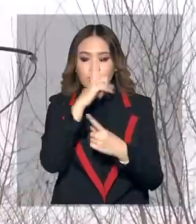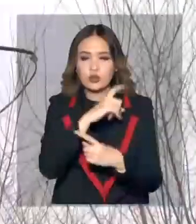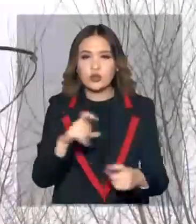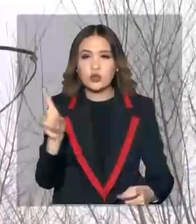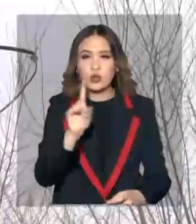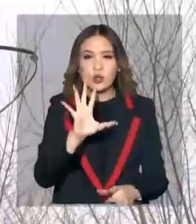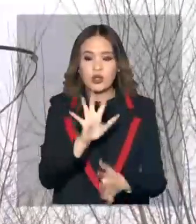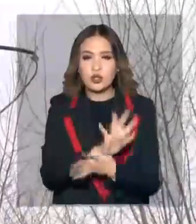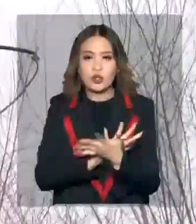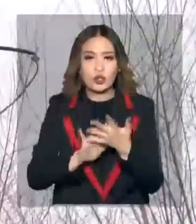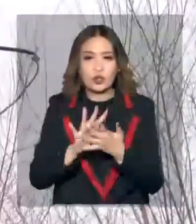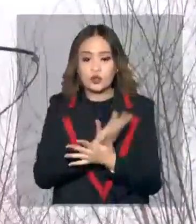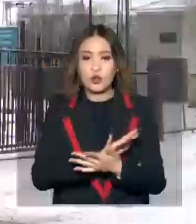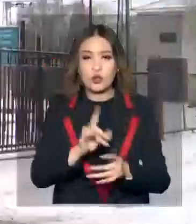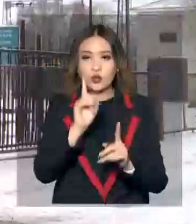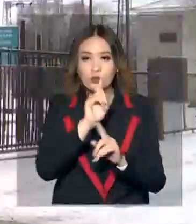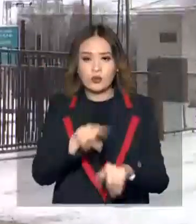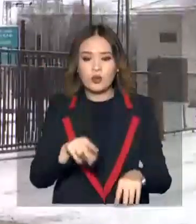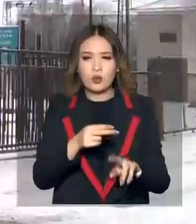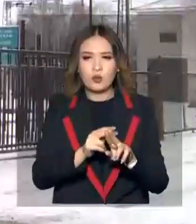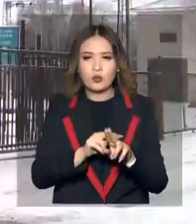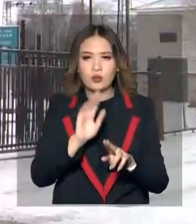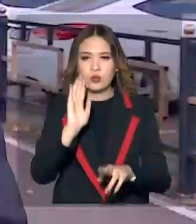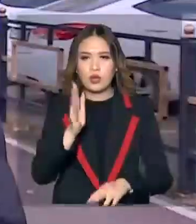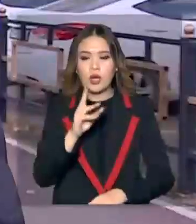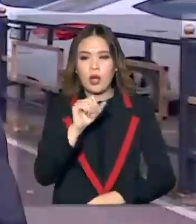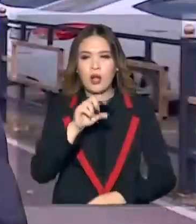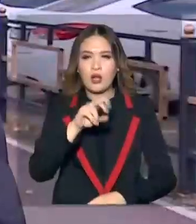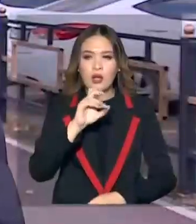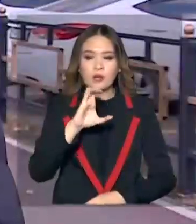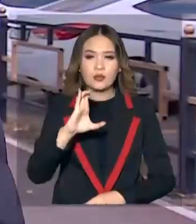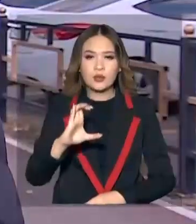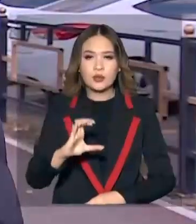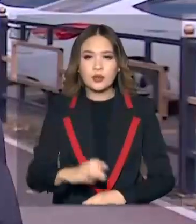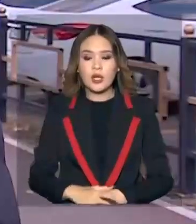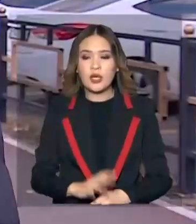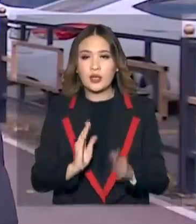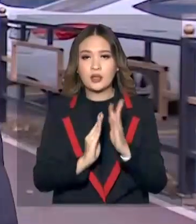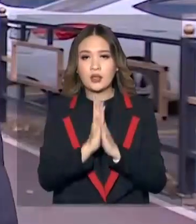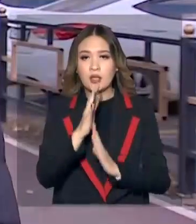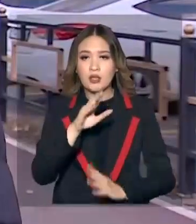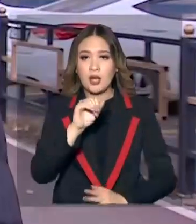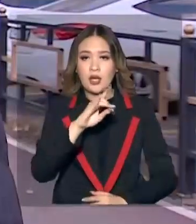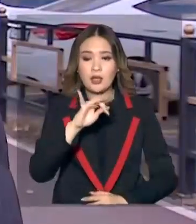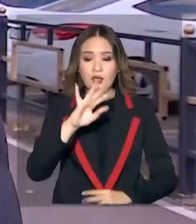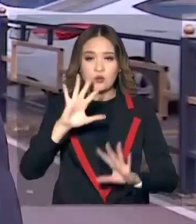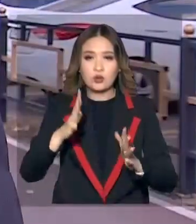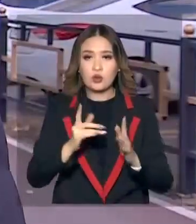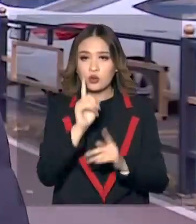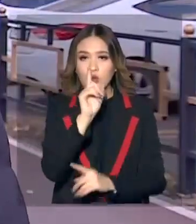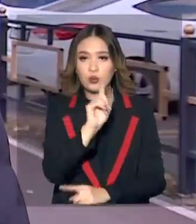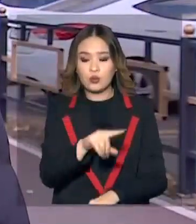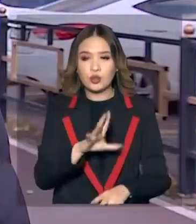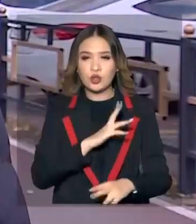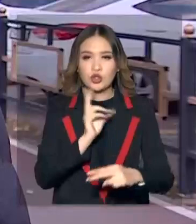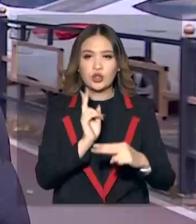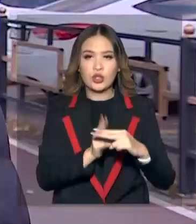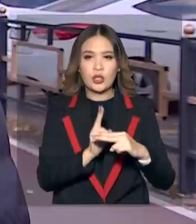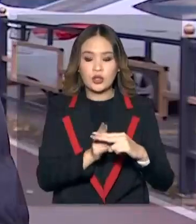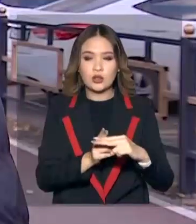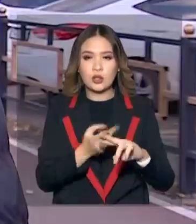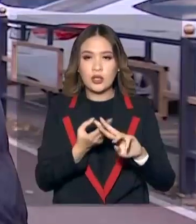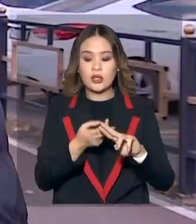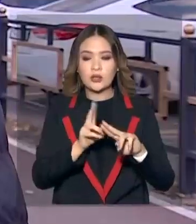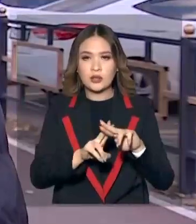если ничего с этим не делать, назреет коллапс. Если не поднять тариф хотя бы на ту разницу по железу,